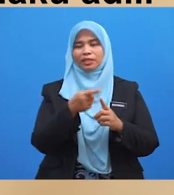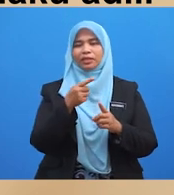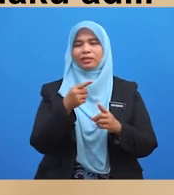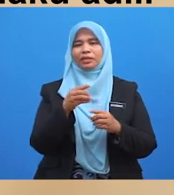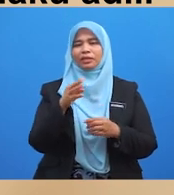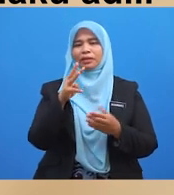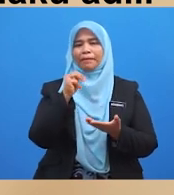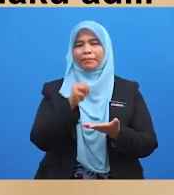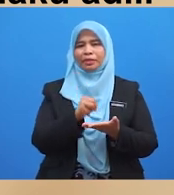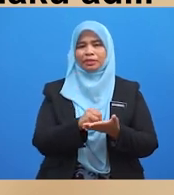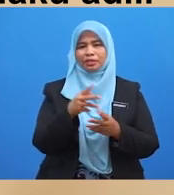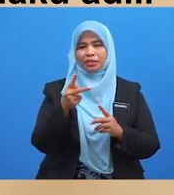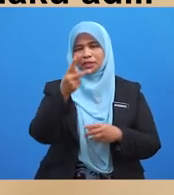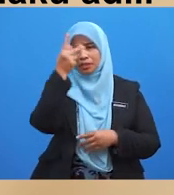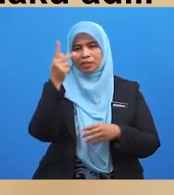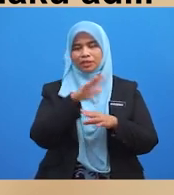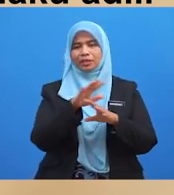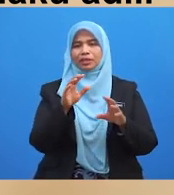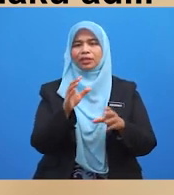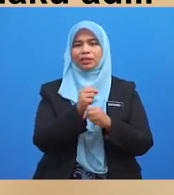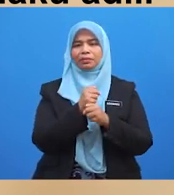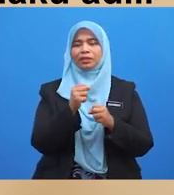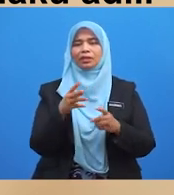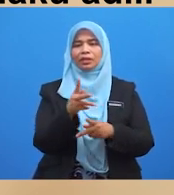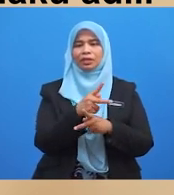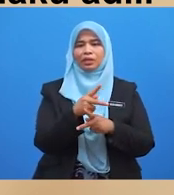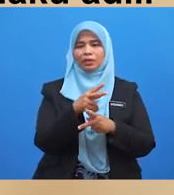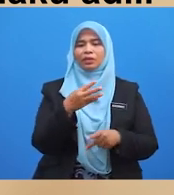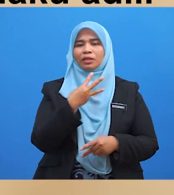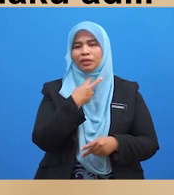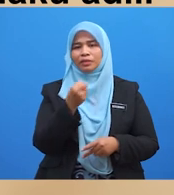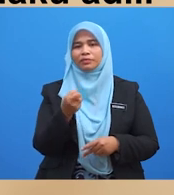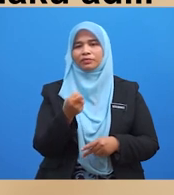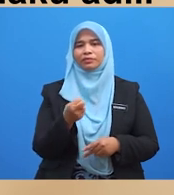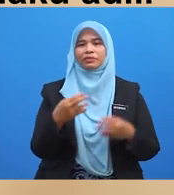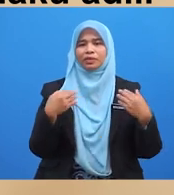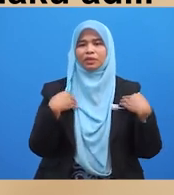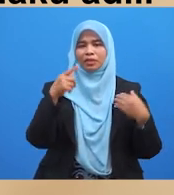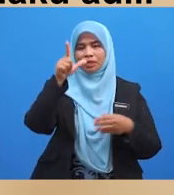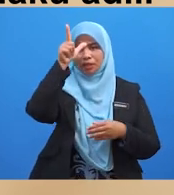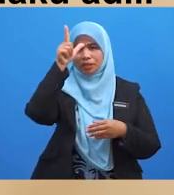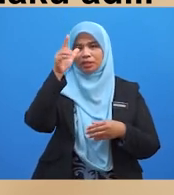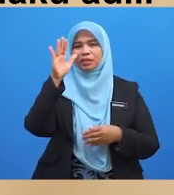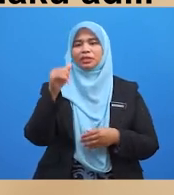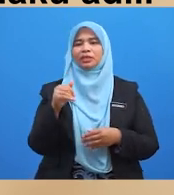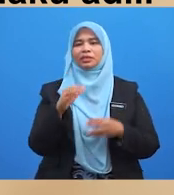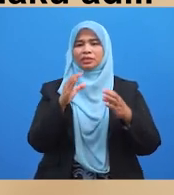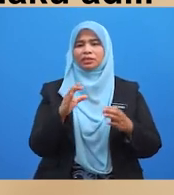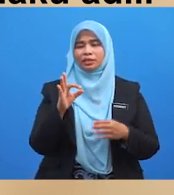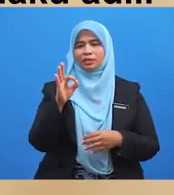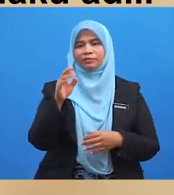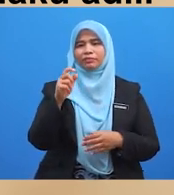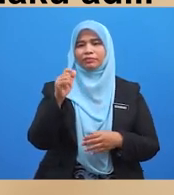tidak dapat mengawal nafsu. Ada lelaki yang secara fitrahnya tidak memadai dengan seorang